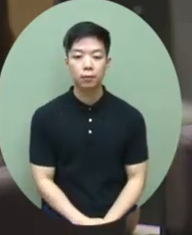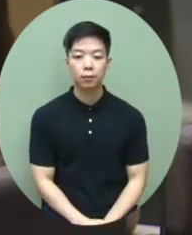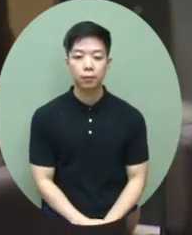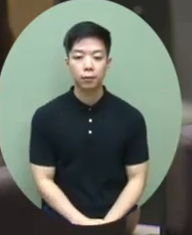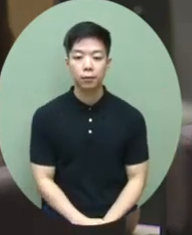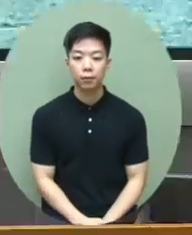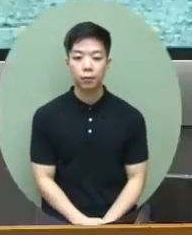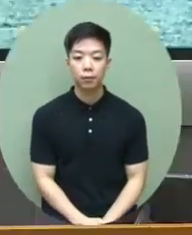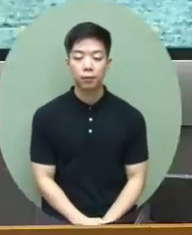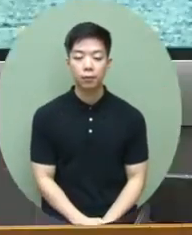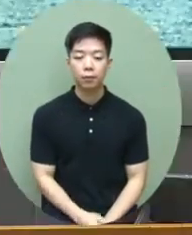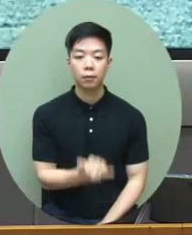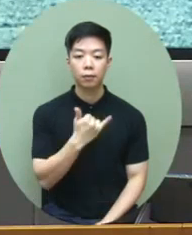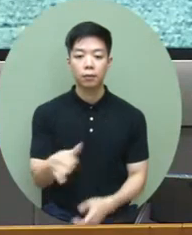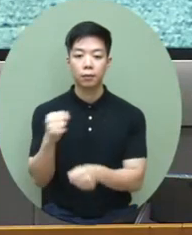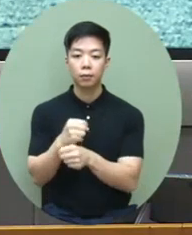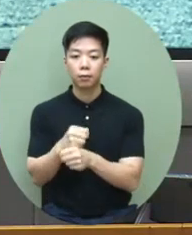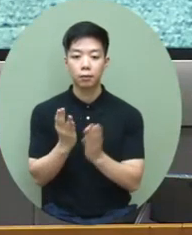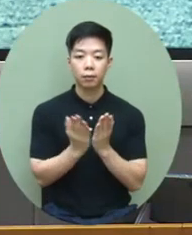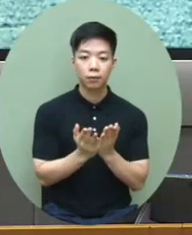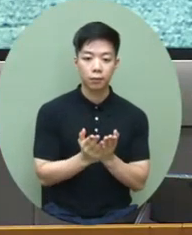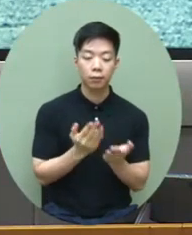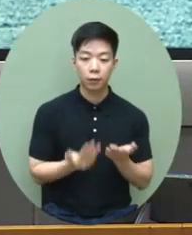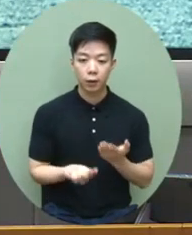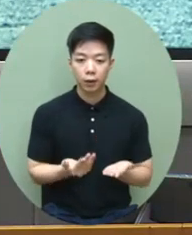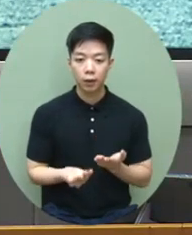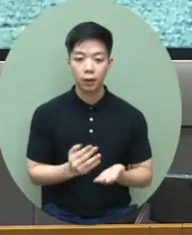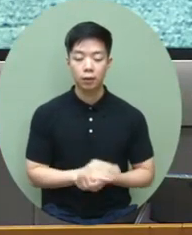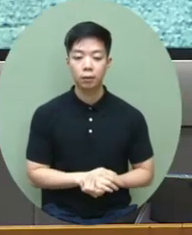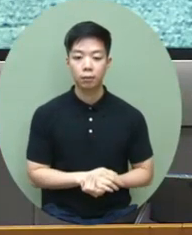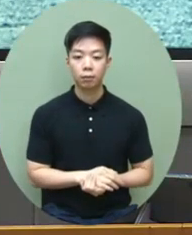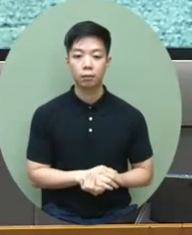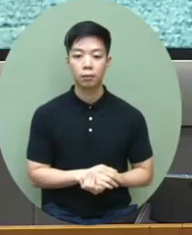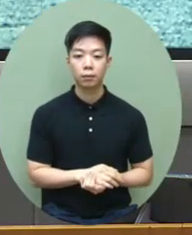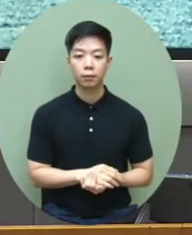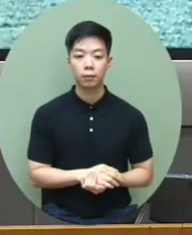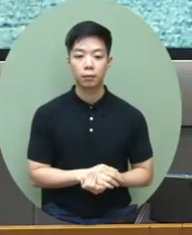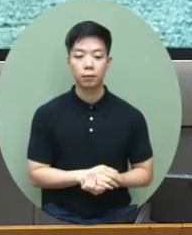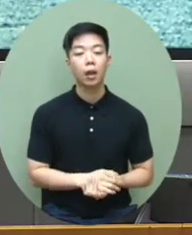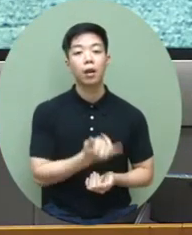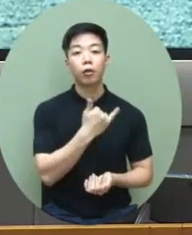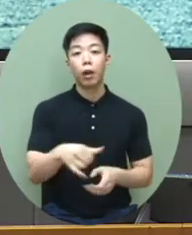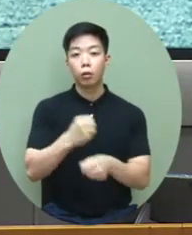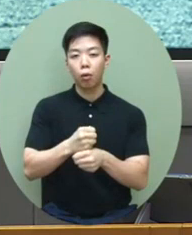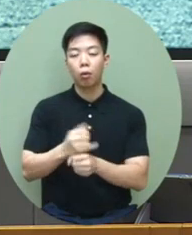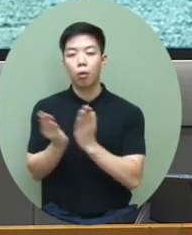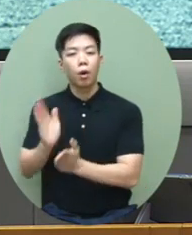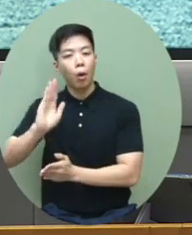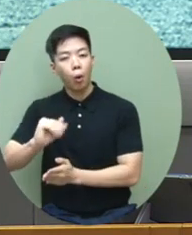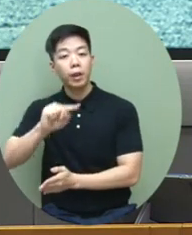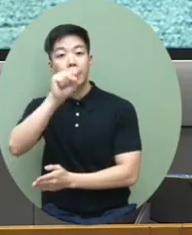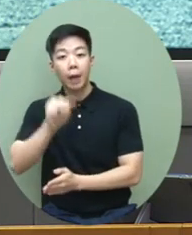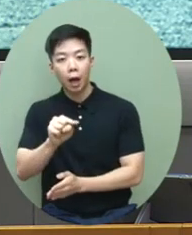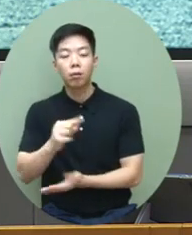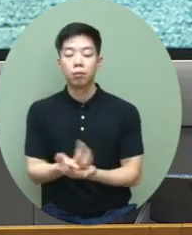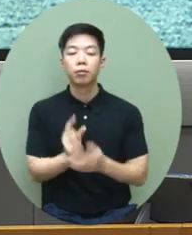我知道翻工翻學或者係就係、是、可以俾，就係、是、因為佢哋翻工翻學都係戴住口